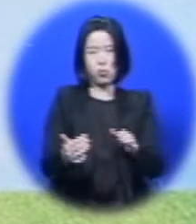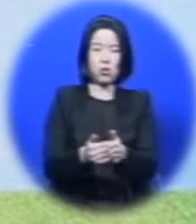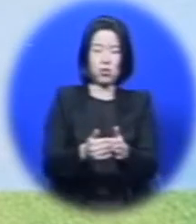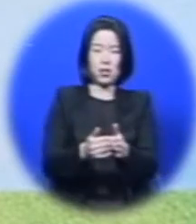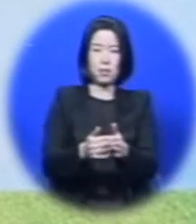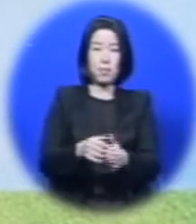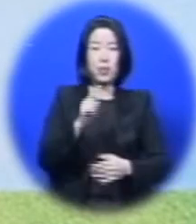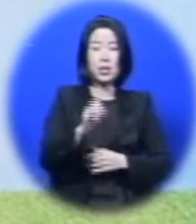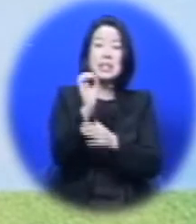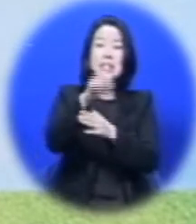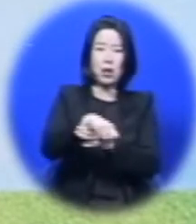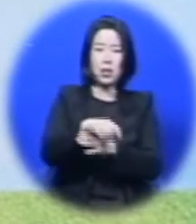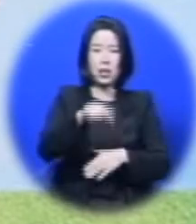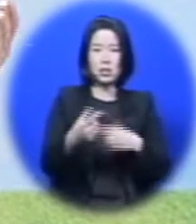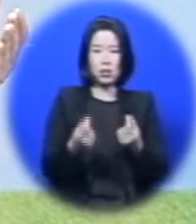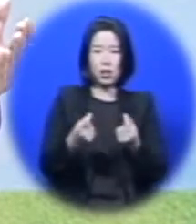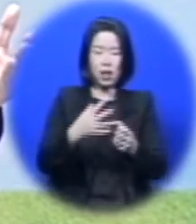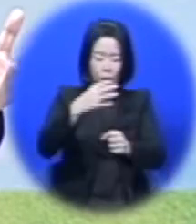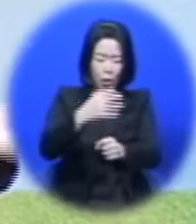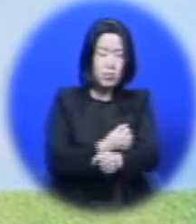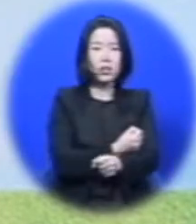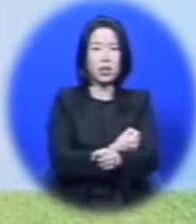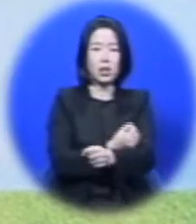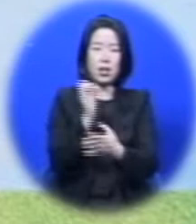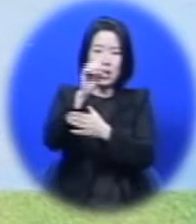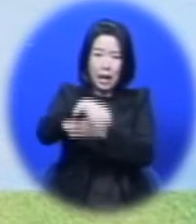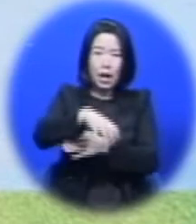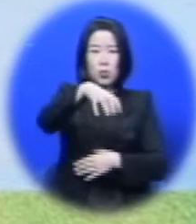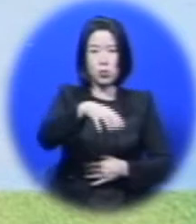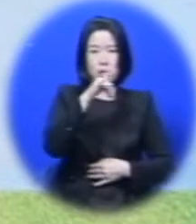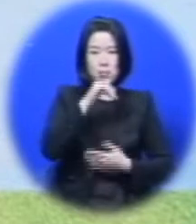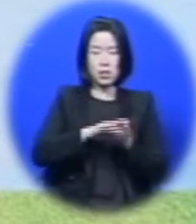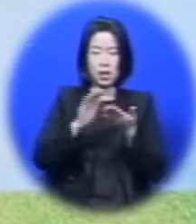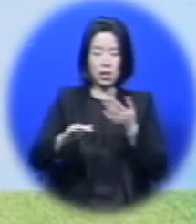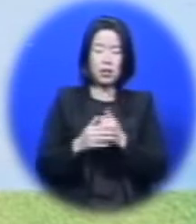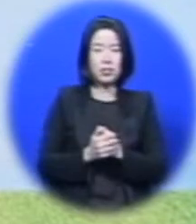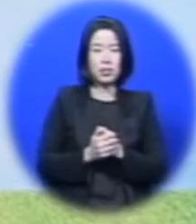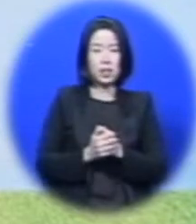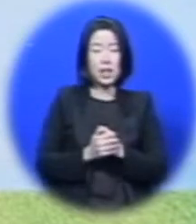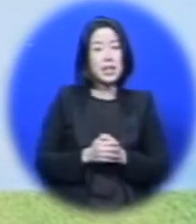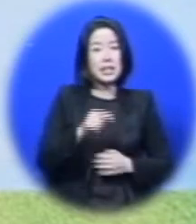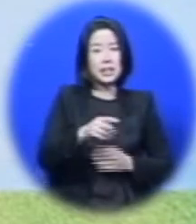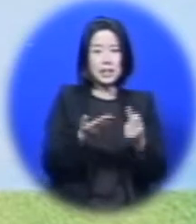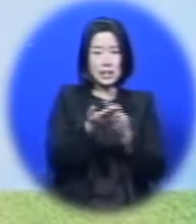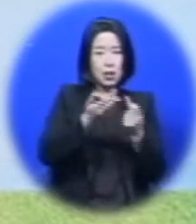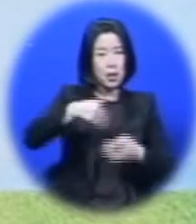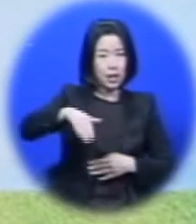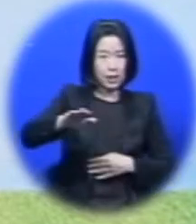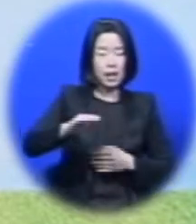그 열매가 그렇게 엄청나게 맺어진 곳입니다. 그 섬에